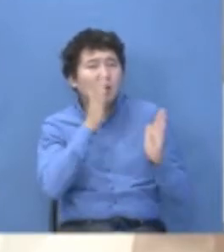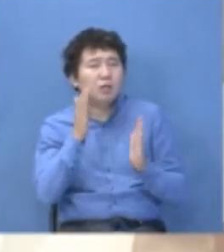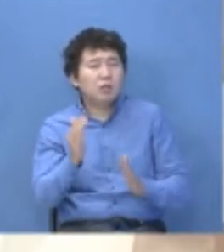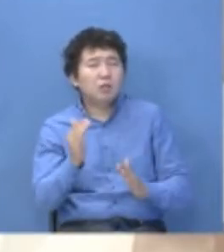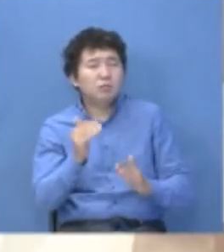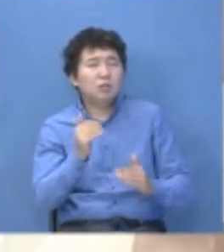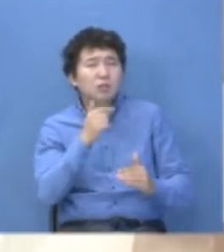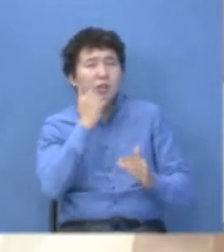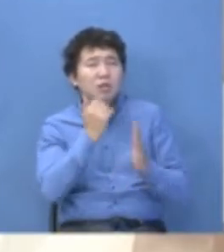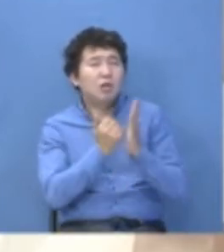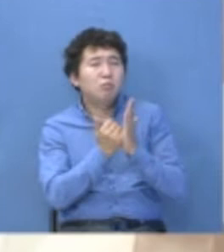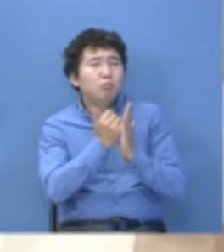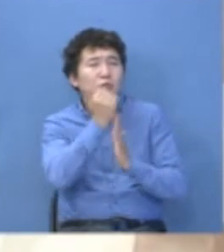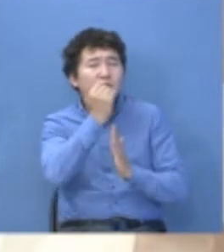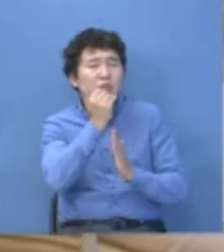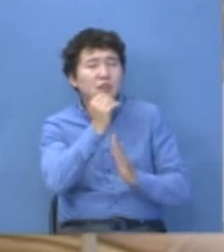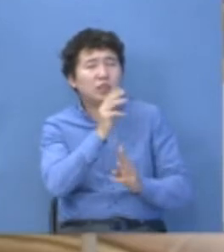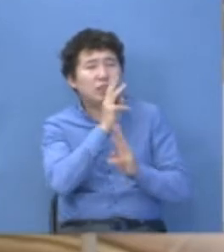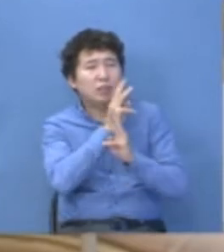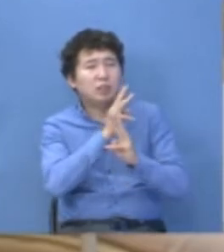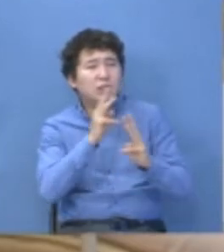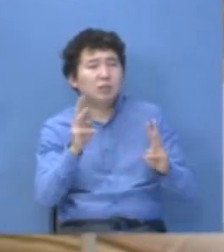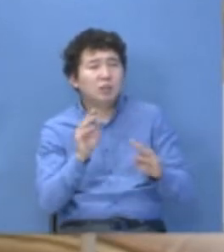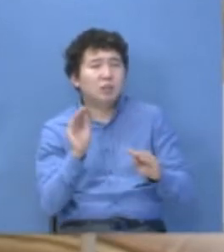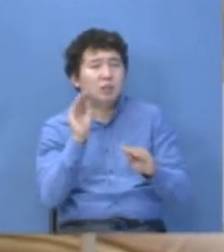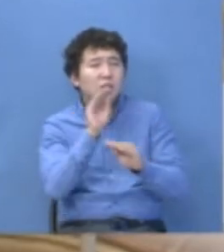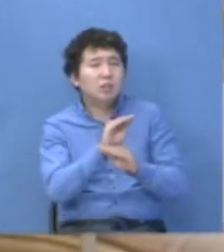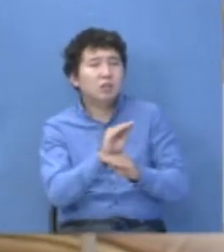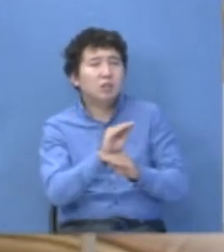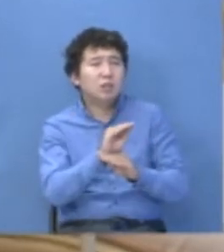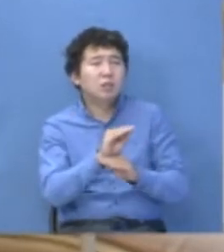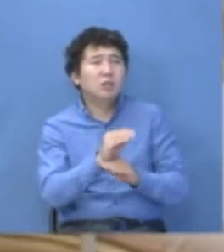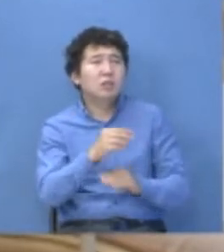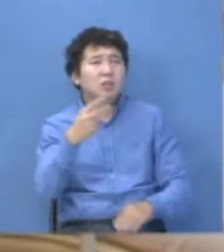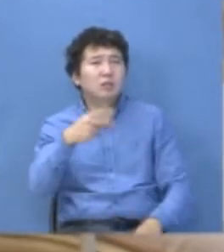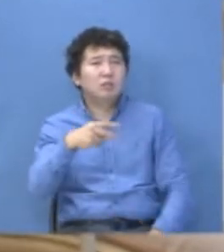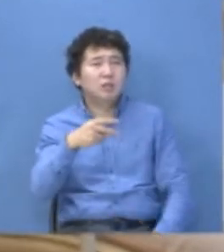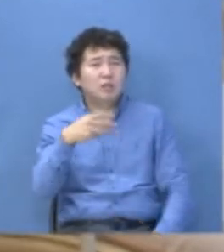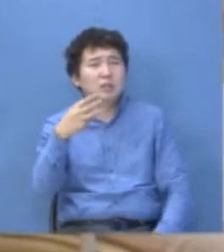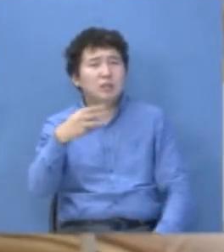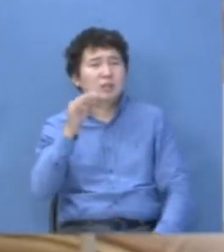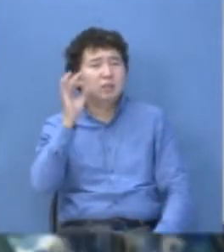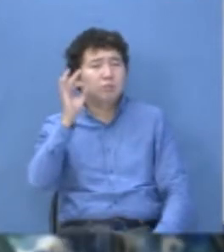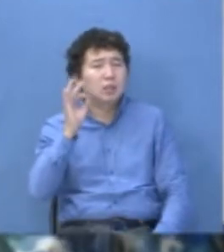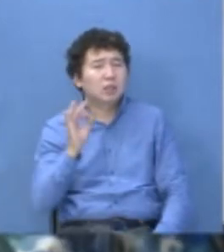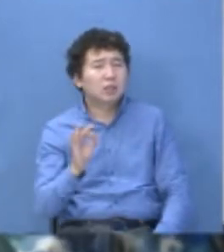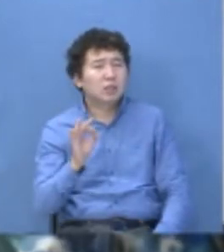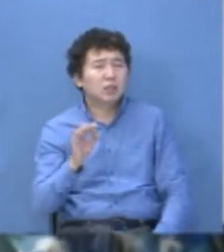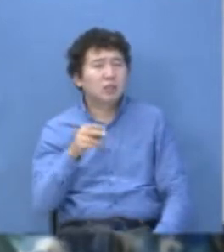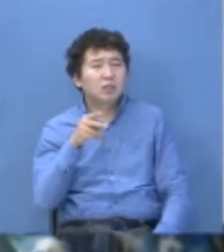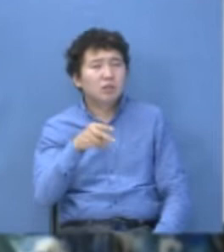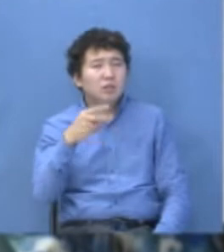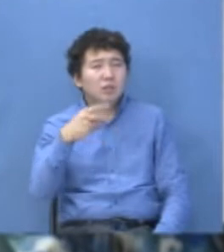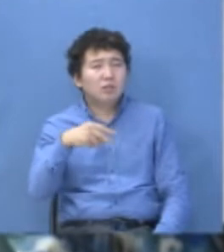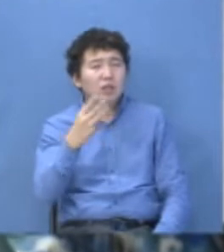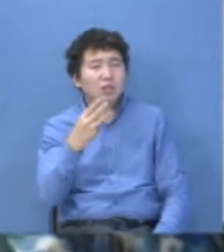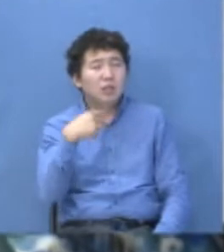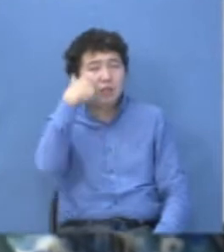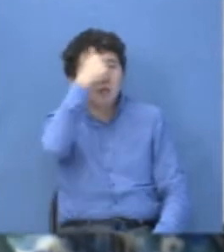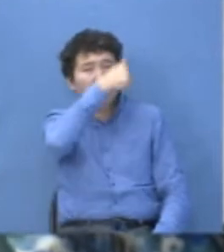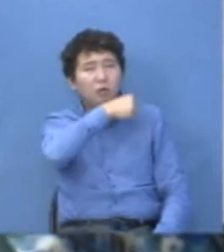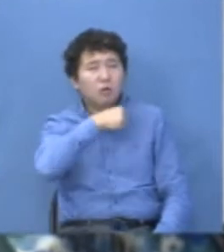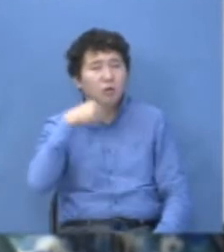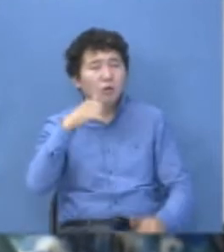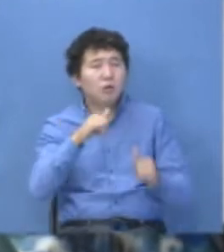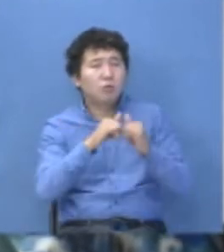работников. Так, с 1 января текущего года их зарплату увеличили в среднем на 20-30%. А к 2023 году ее